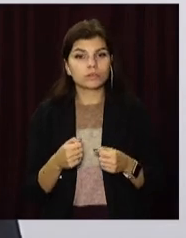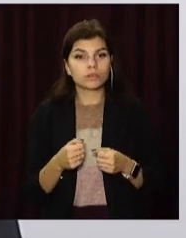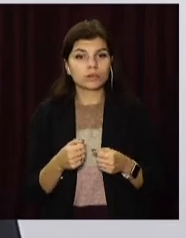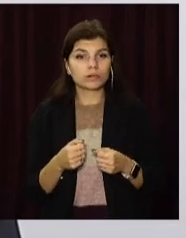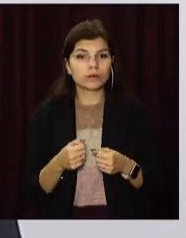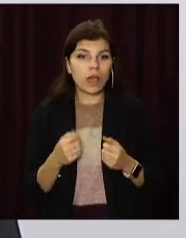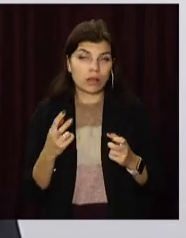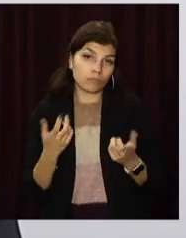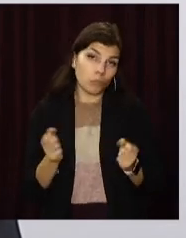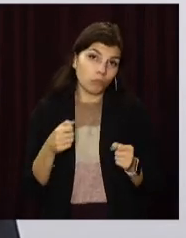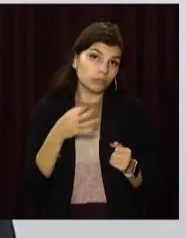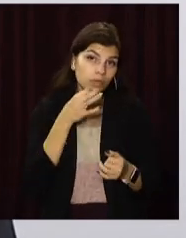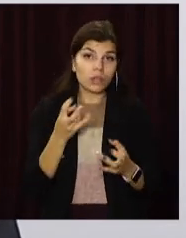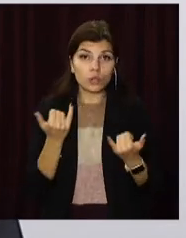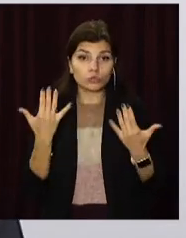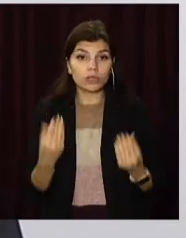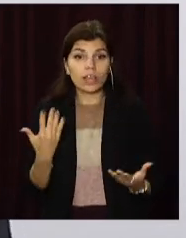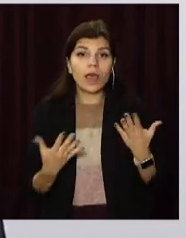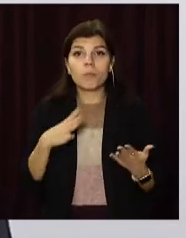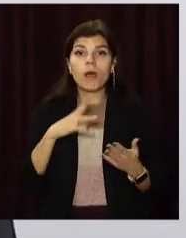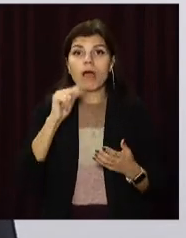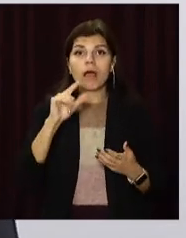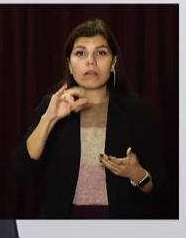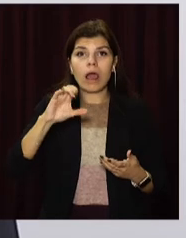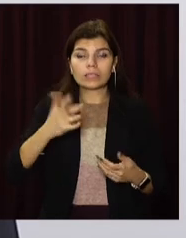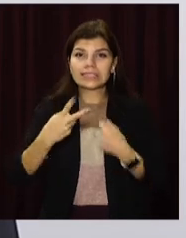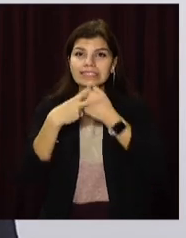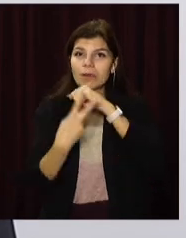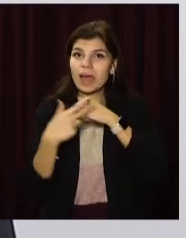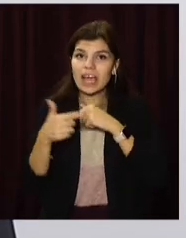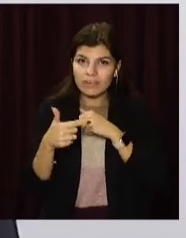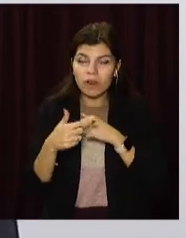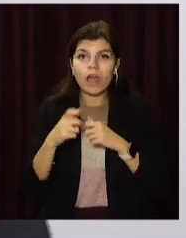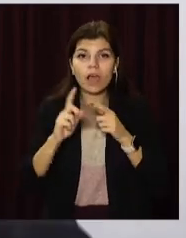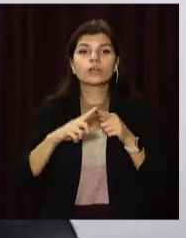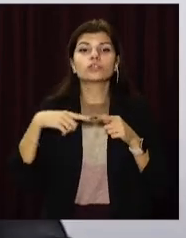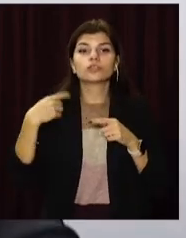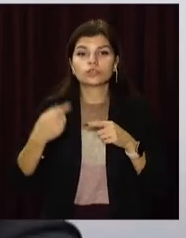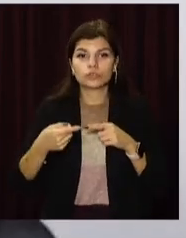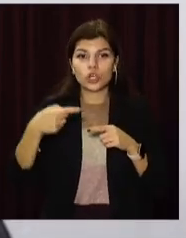на сьогоднішній день сказати, що було, якщо кара 17 гривень по старих таксах, то на сьогоднішній день